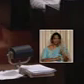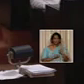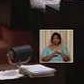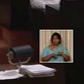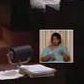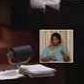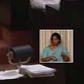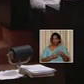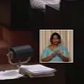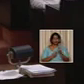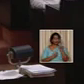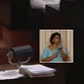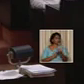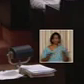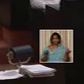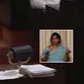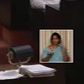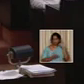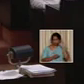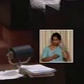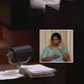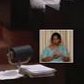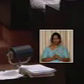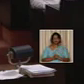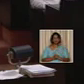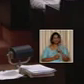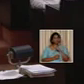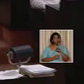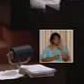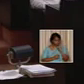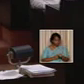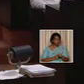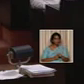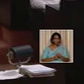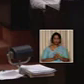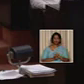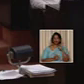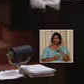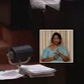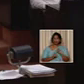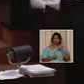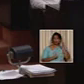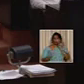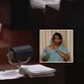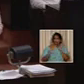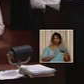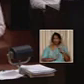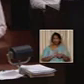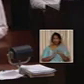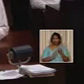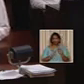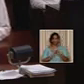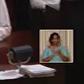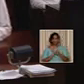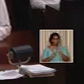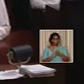ශිෂ්‍යයෙකුට ලබා නොදී ඇති බව වාර්තා වෙනවා. එය සත්‍යයක්ද? මෙම ප්‍රමාදය නිසා රටේ ආර්ථික අර්බුදයේ